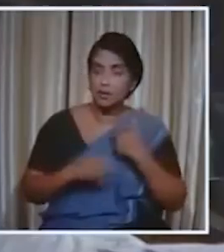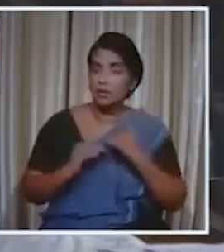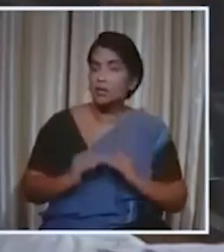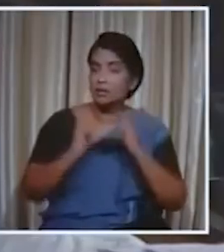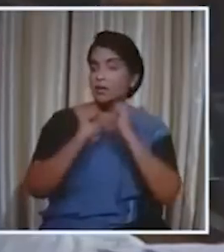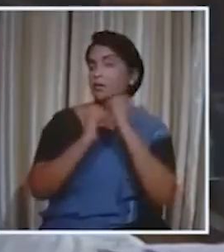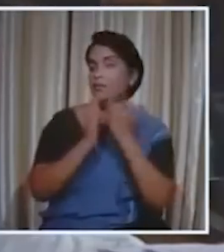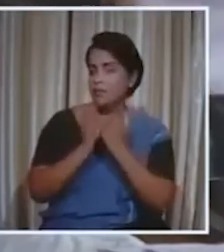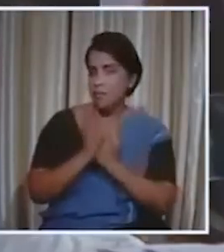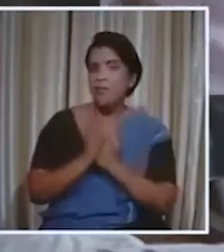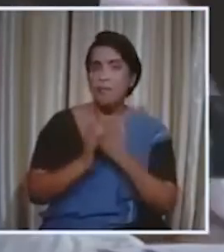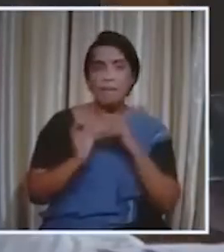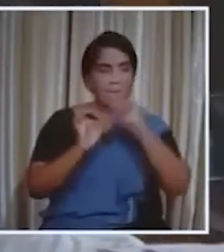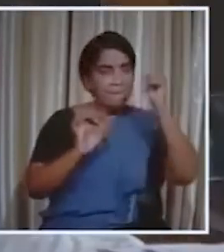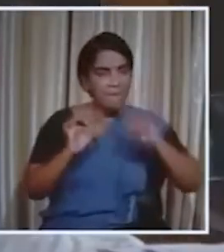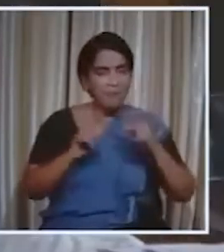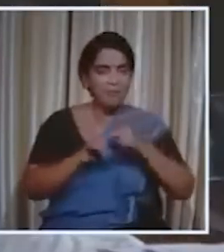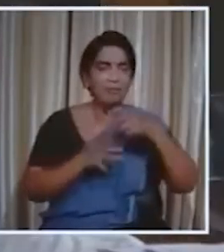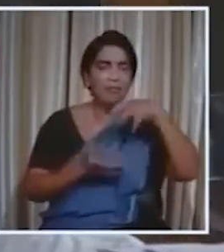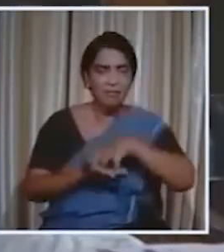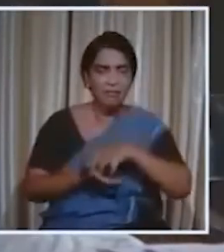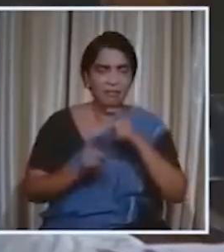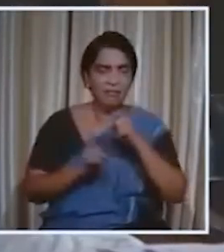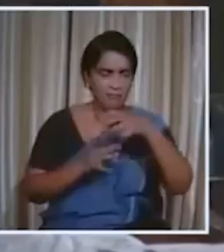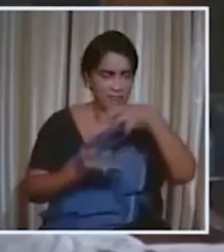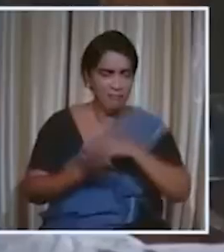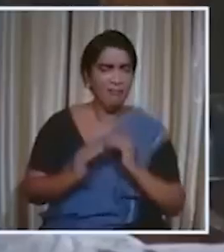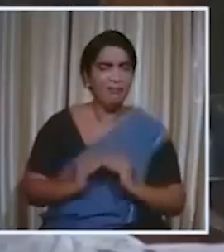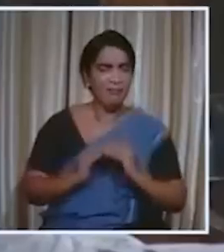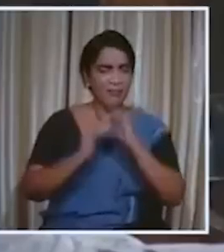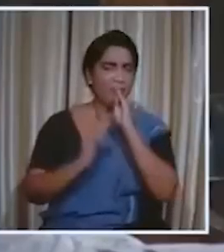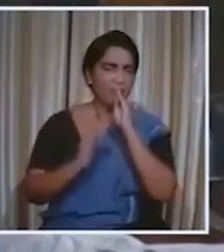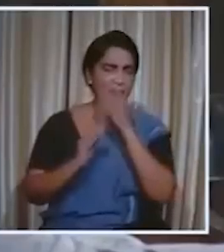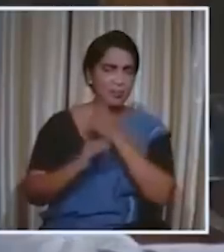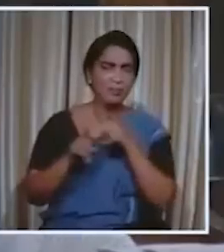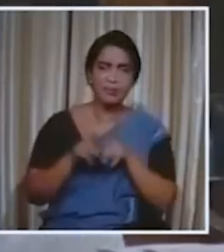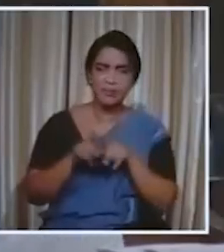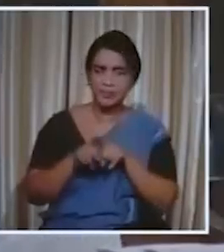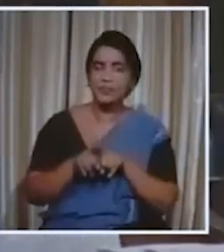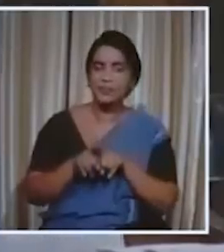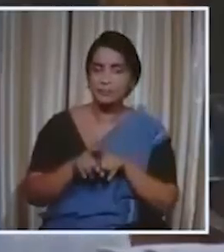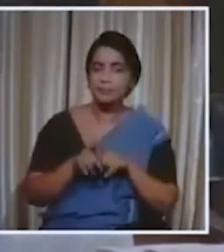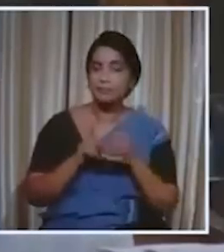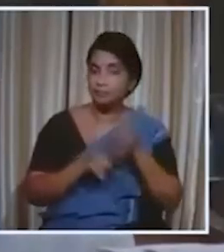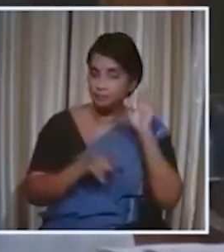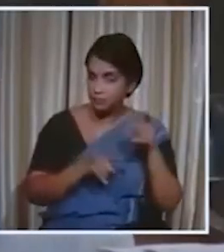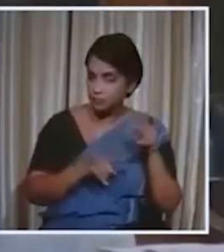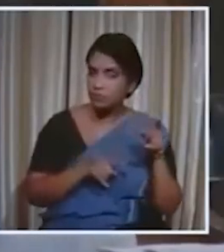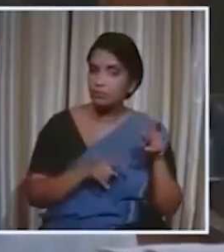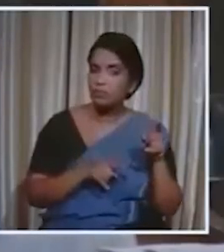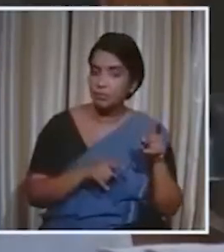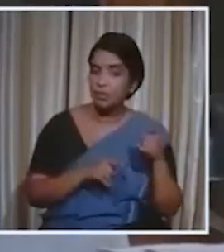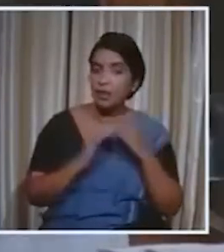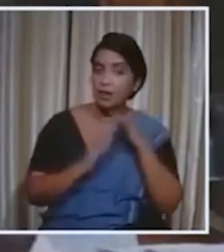மற்ற மாவட்டத்திலே இருக்கிற பிரதேச அபிவிருத்தி குழு தலைவர்களான இணைத்தலைவர் பிள்ளையான் வியாழேந்திரனிடம் கேட்டிருந்தேன், இந்த கிராமத்துக்கு ஒரு வீடு என்று சொல்லி உங்களுடைய அரசாங்கத்தினால்